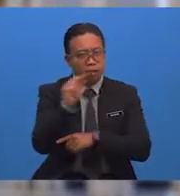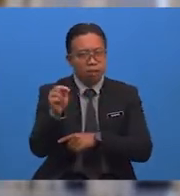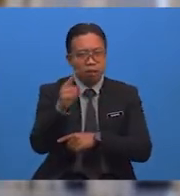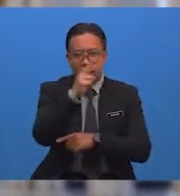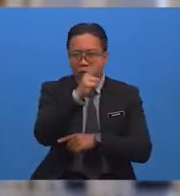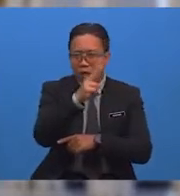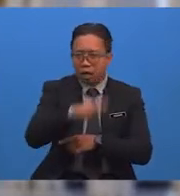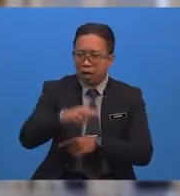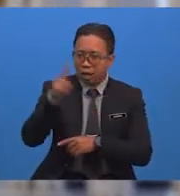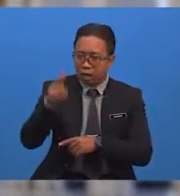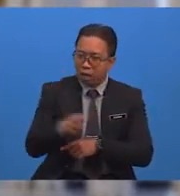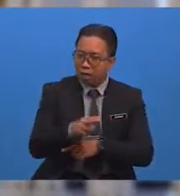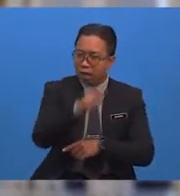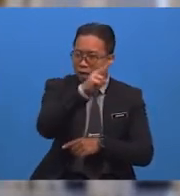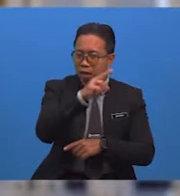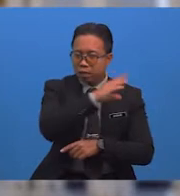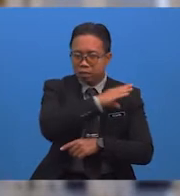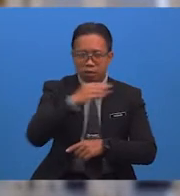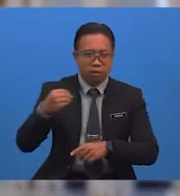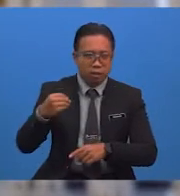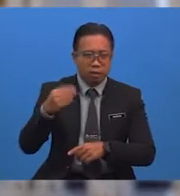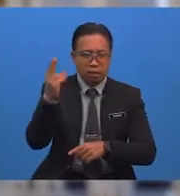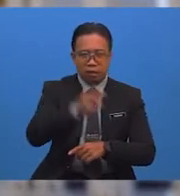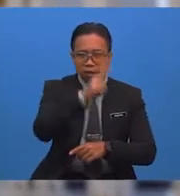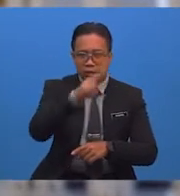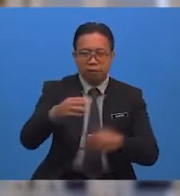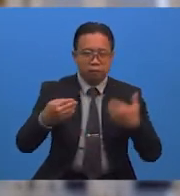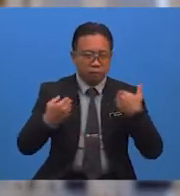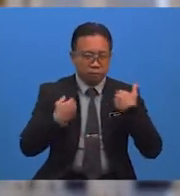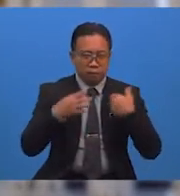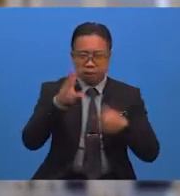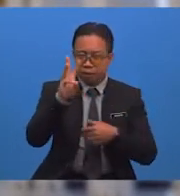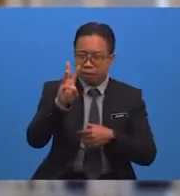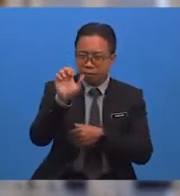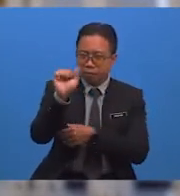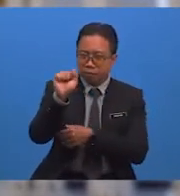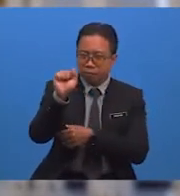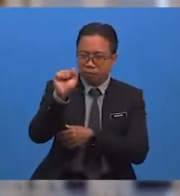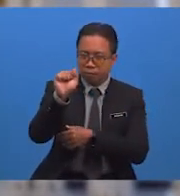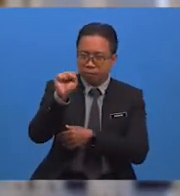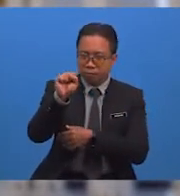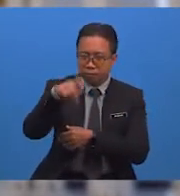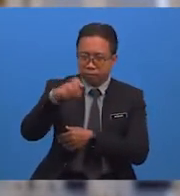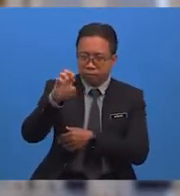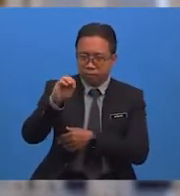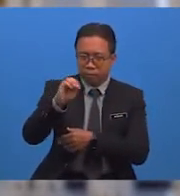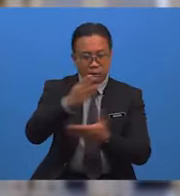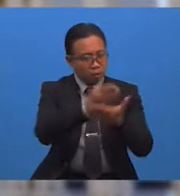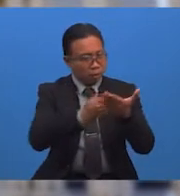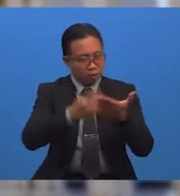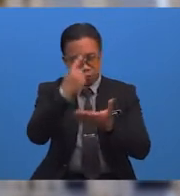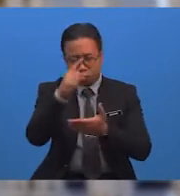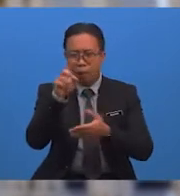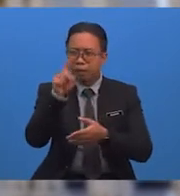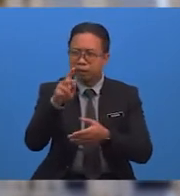halal dan makanan haram? Sebenarnya, terdapat 6 aspek yang perlu dititikberatkan untuk